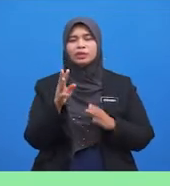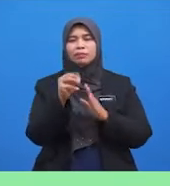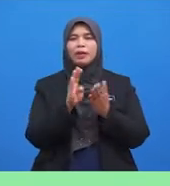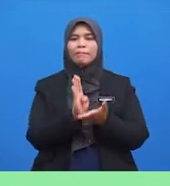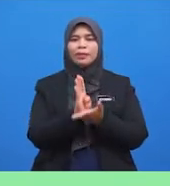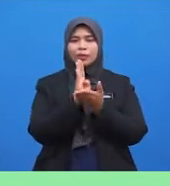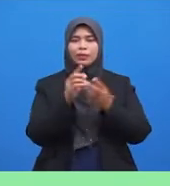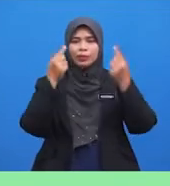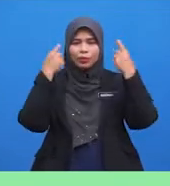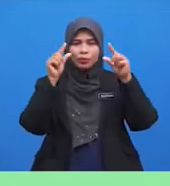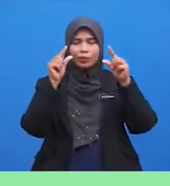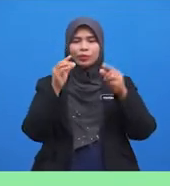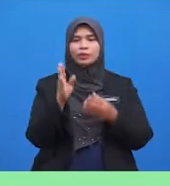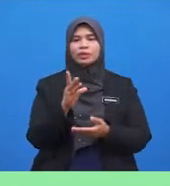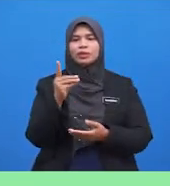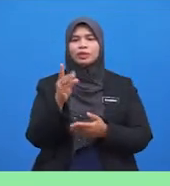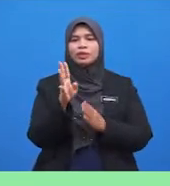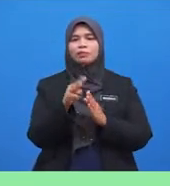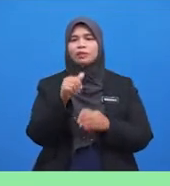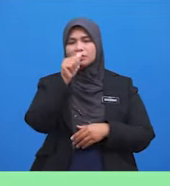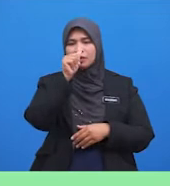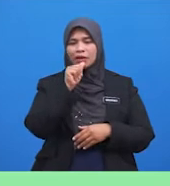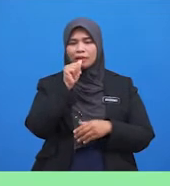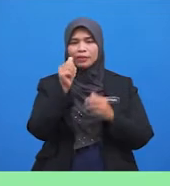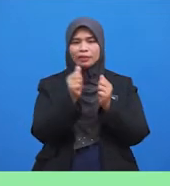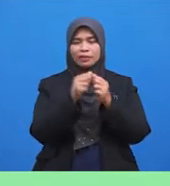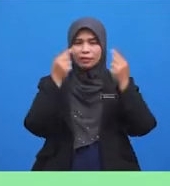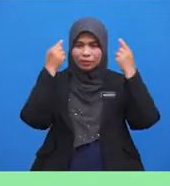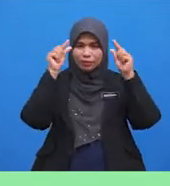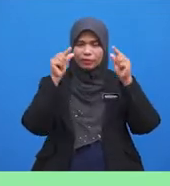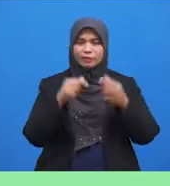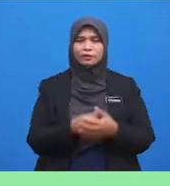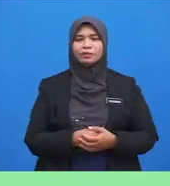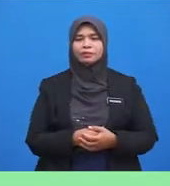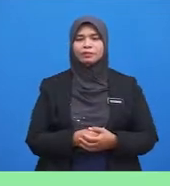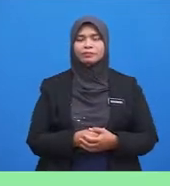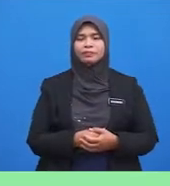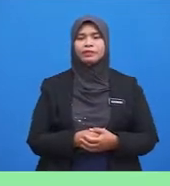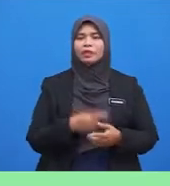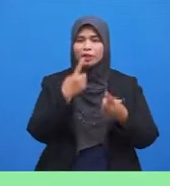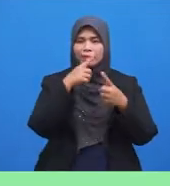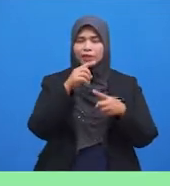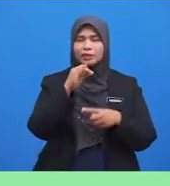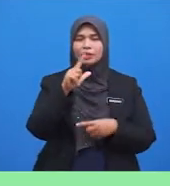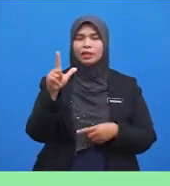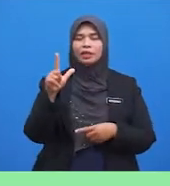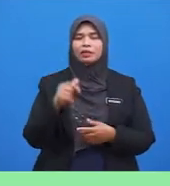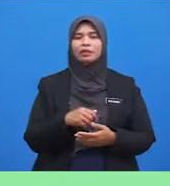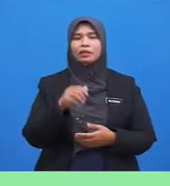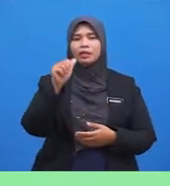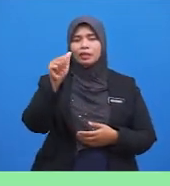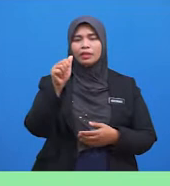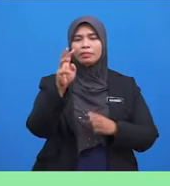Membantu guru. D. Bersabar dengan guru. Ya, jawapannya ialah